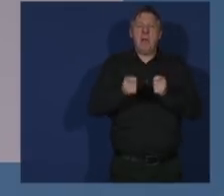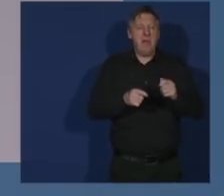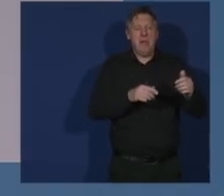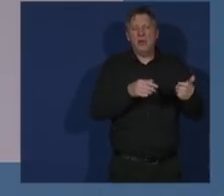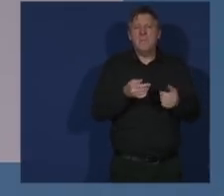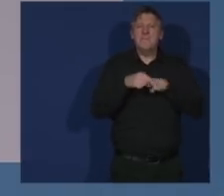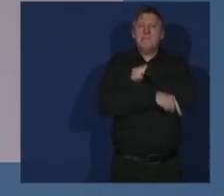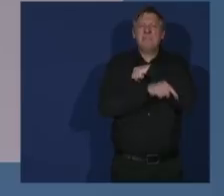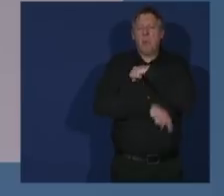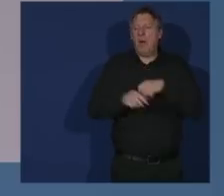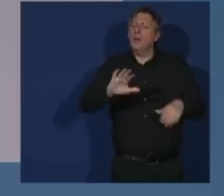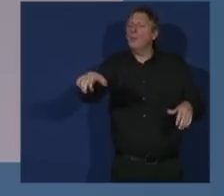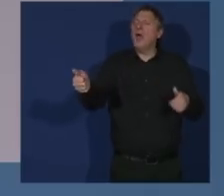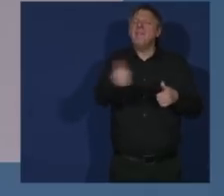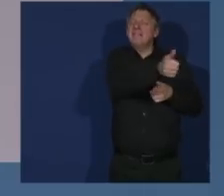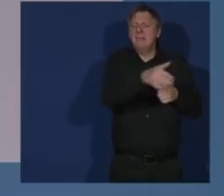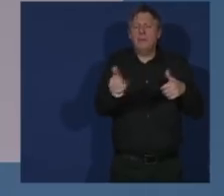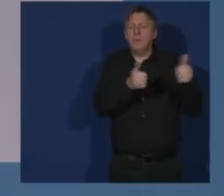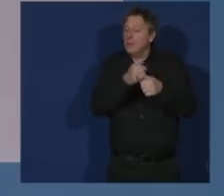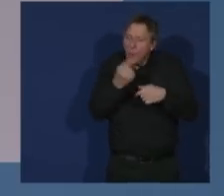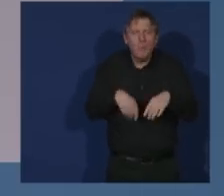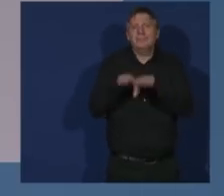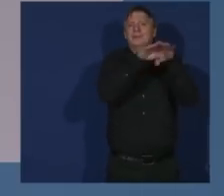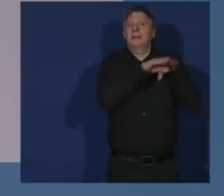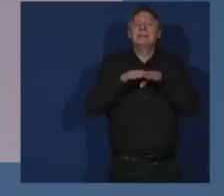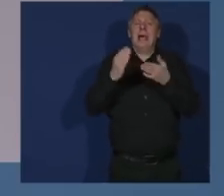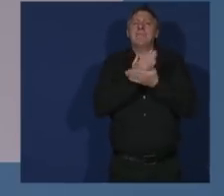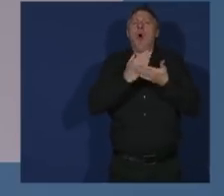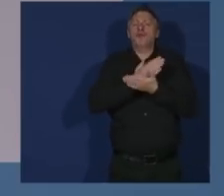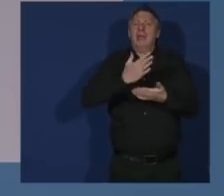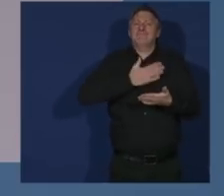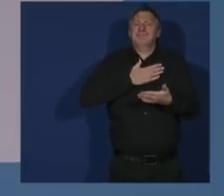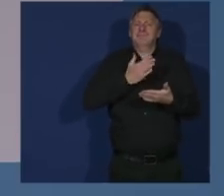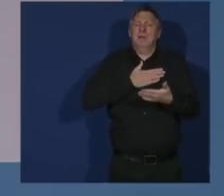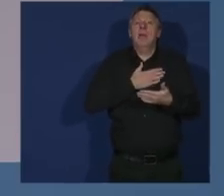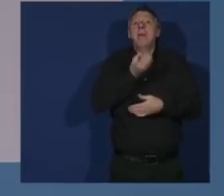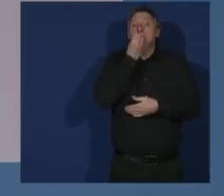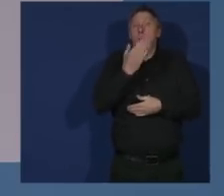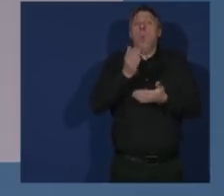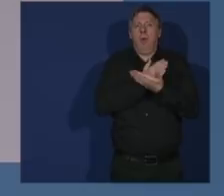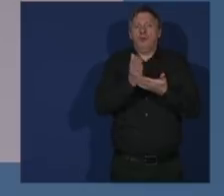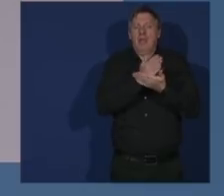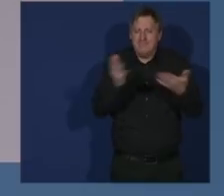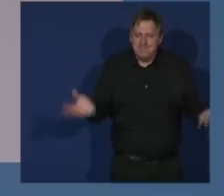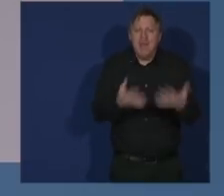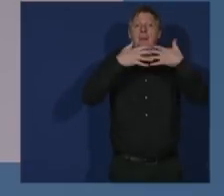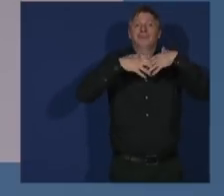piston. Voilà, c'est ça notre projet. Et je crois qu'il reste plus que jamais le bon.